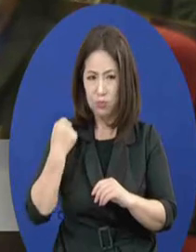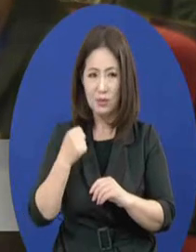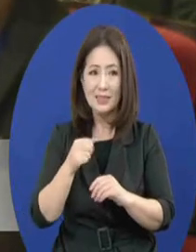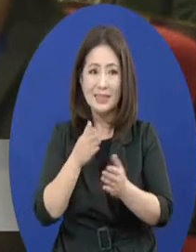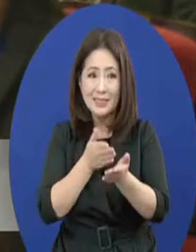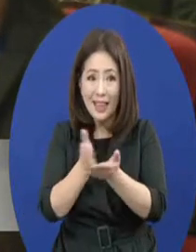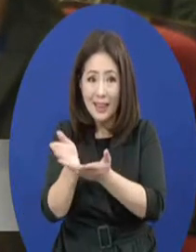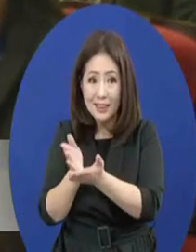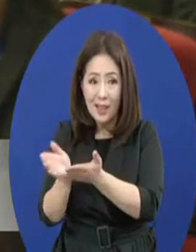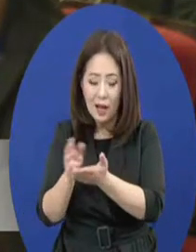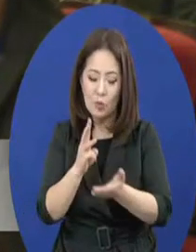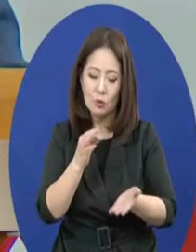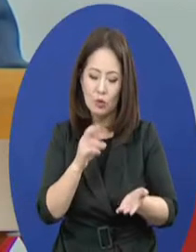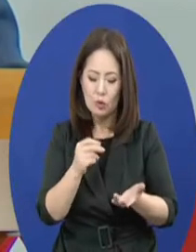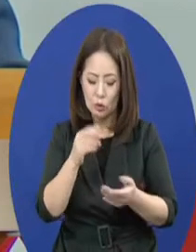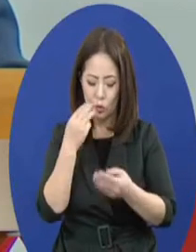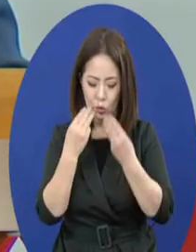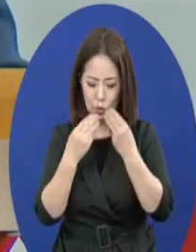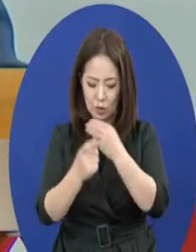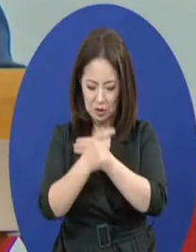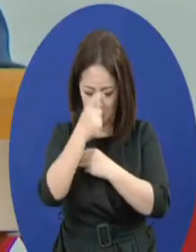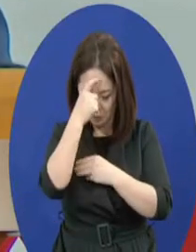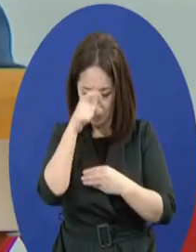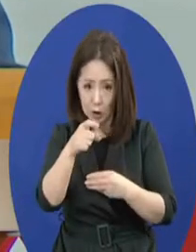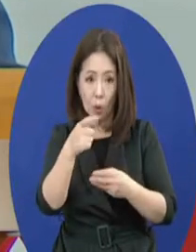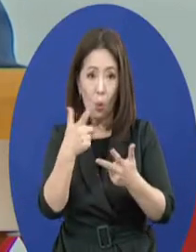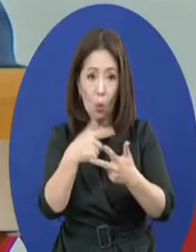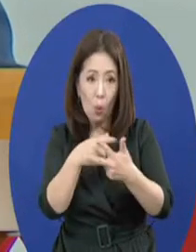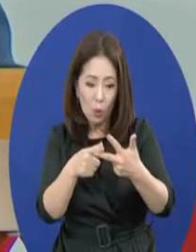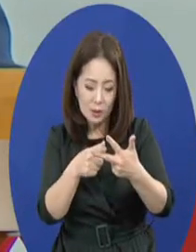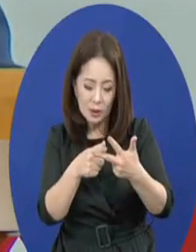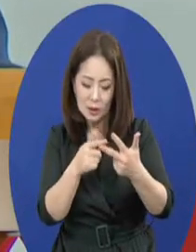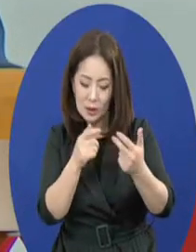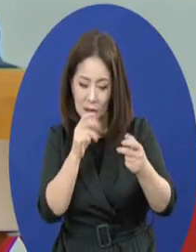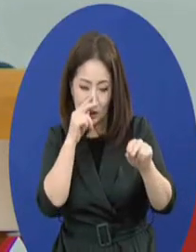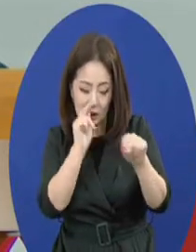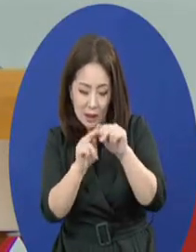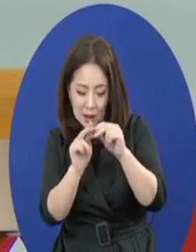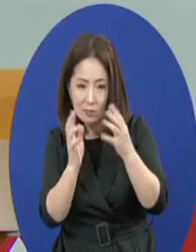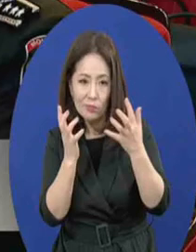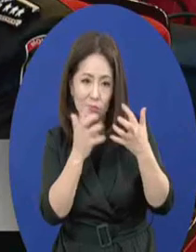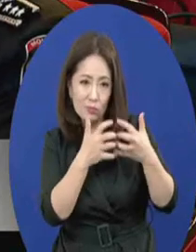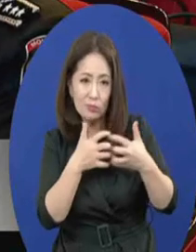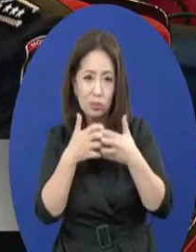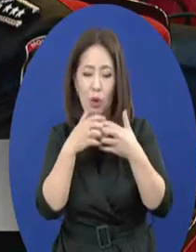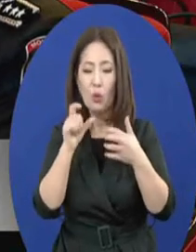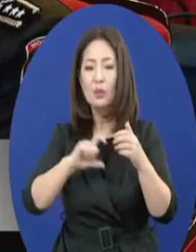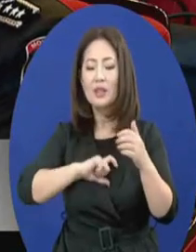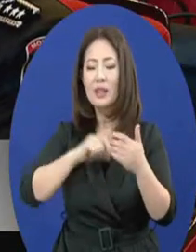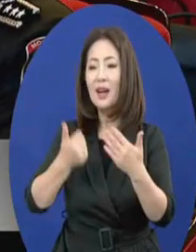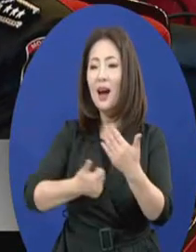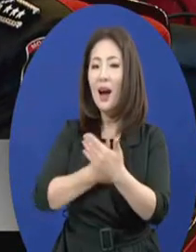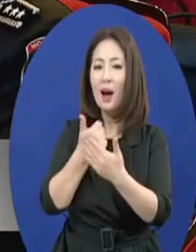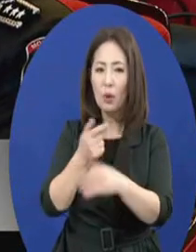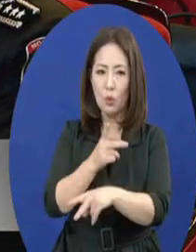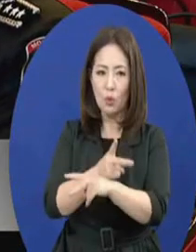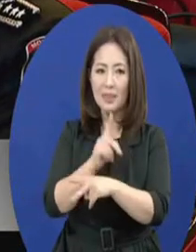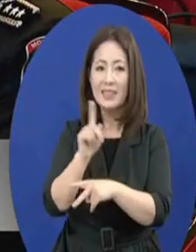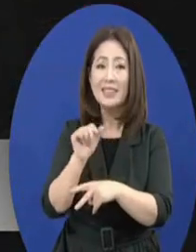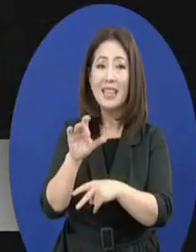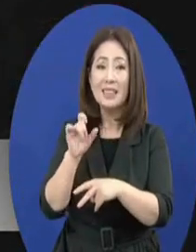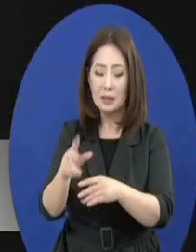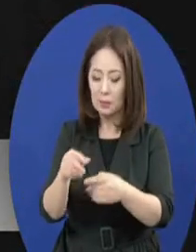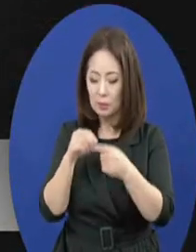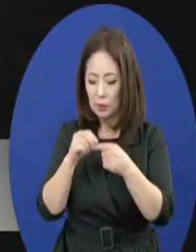тогтоох гүйцэтгэх шүүх эрх мэдэл. Энэ 3 засаглалын хяналт тэнцэл уялдаа холбоо хүний эрхийг хангах хуулийн засаглалыг бэхжүүлэхэд чухал